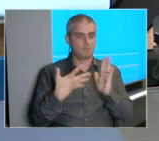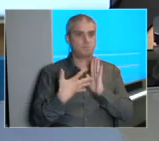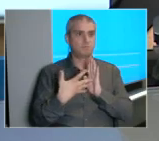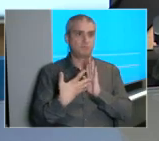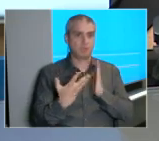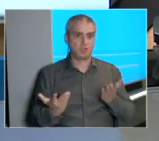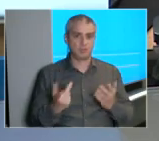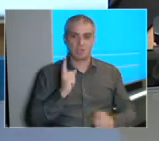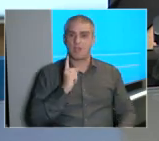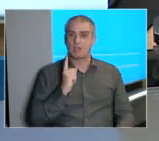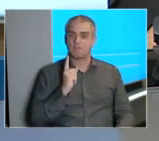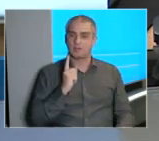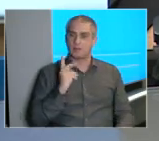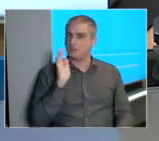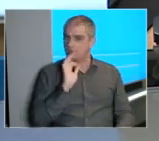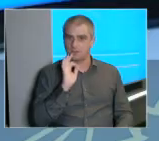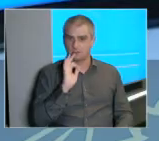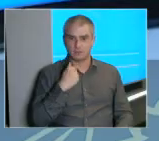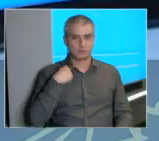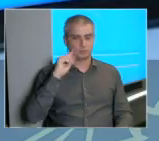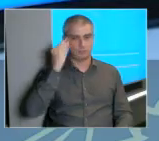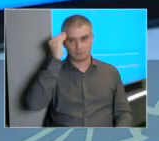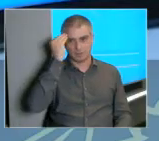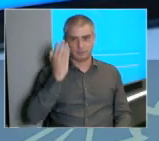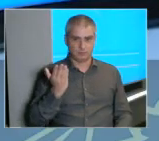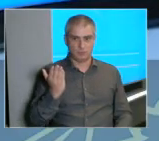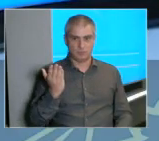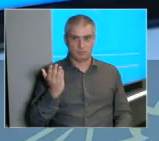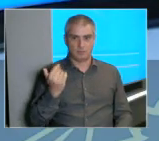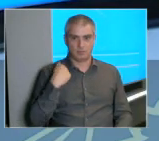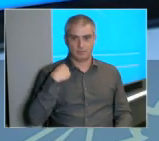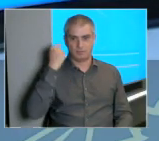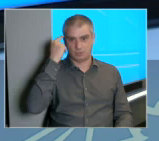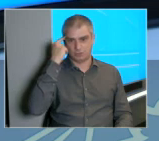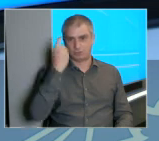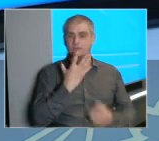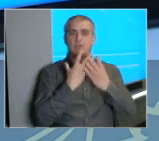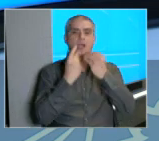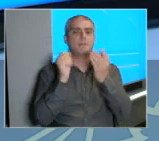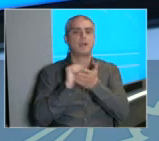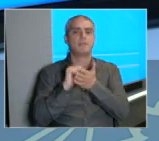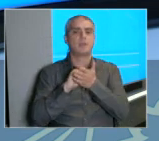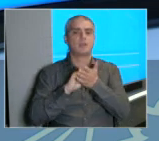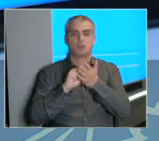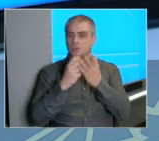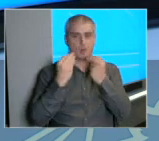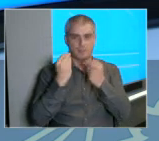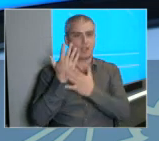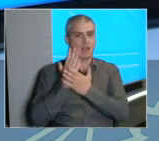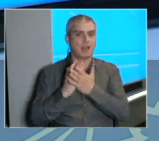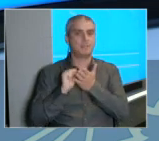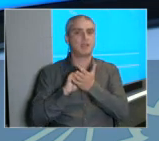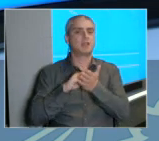ביקורת. אבל יחד עם זאת, אנחנו צריכים לזכור, ונדמה לי שרבים מן העיתונאים, לא רבים, או חלק